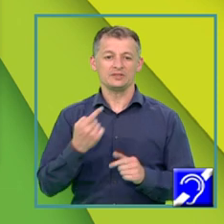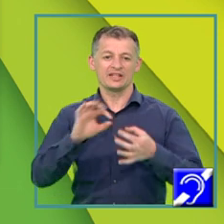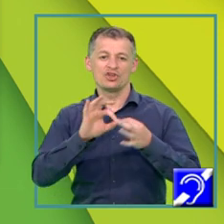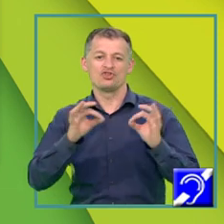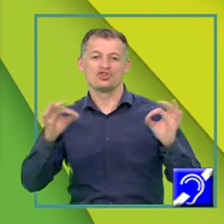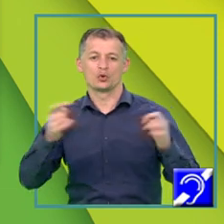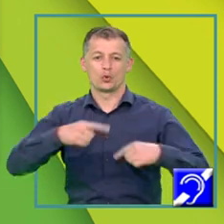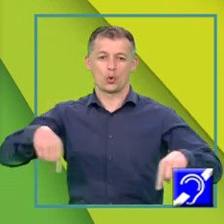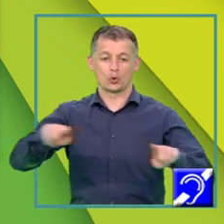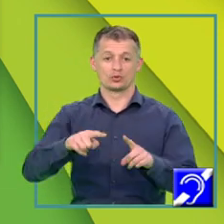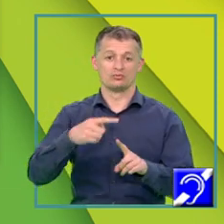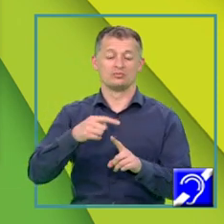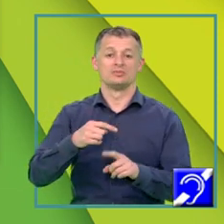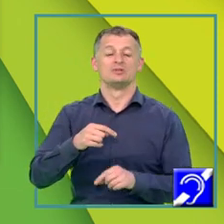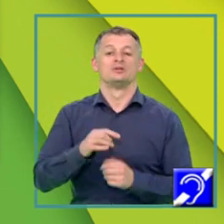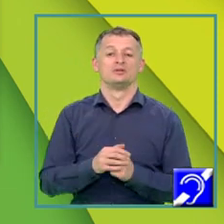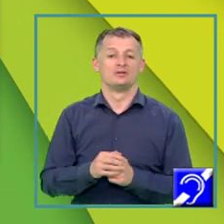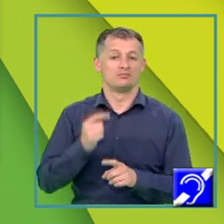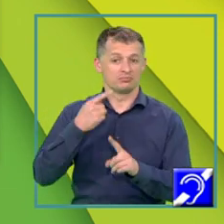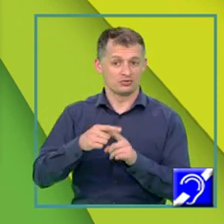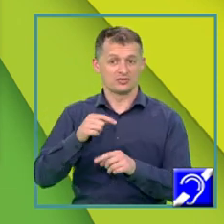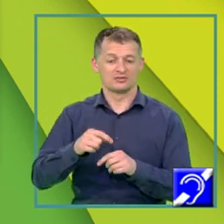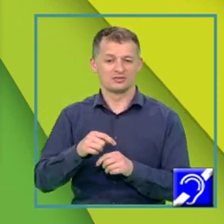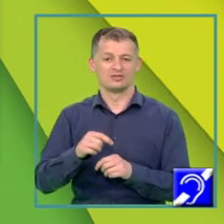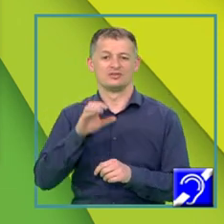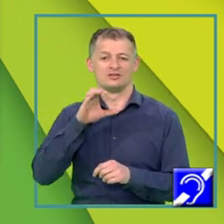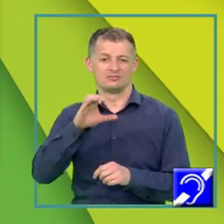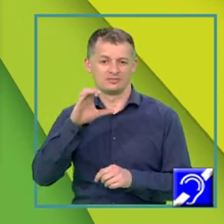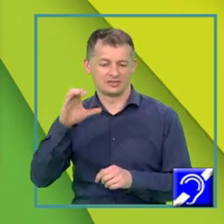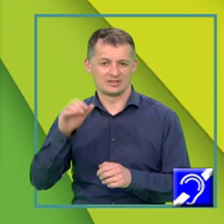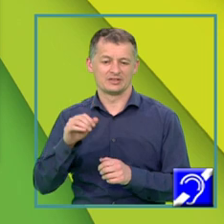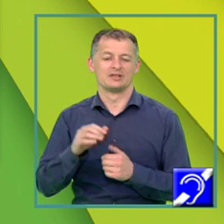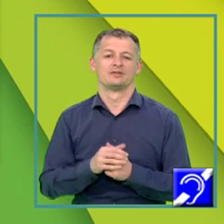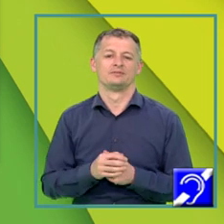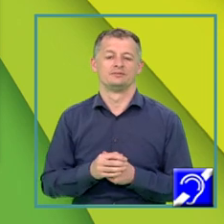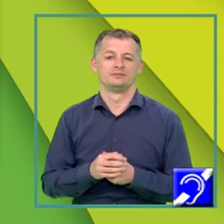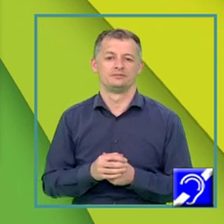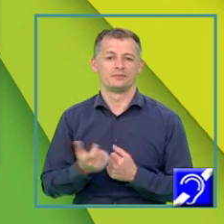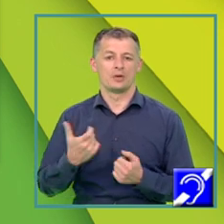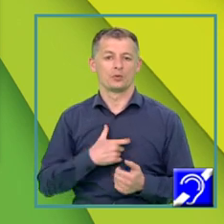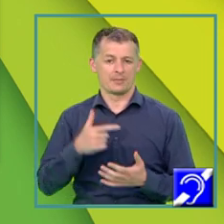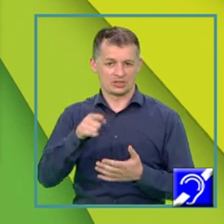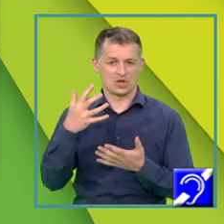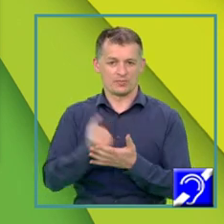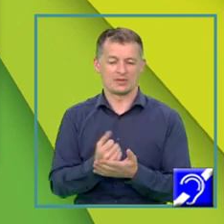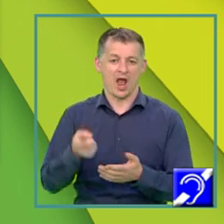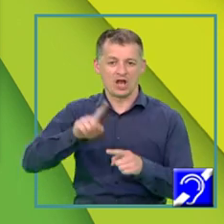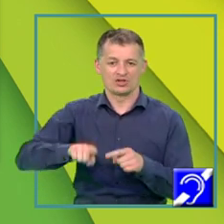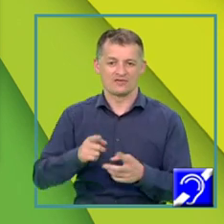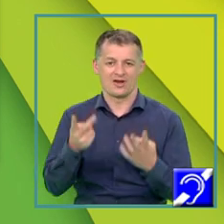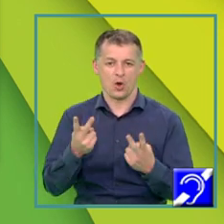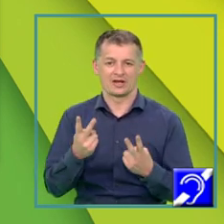nostru circulă spre adresa lui șir de trei și putem să obținem aceeași valoare